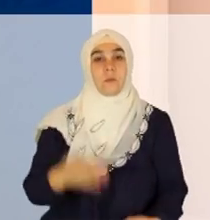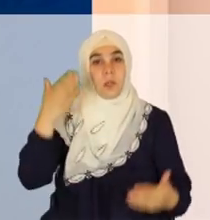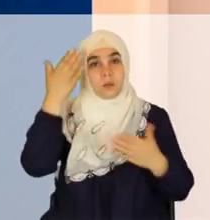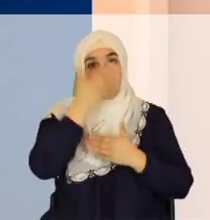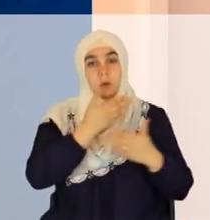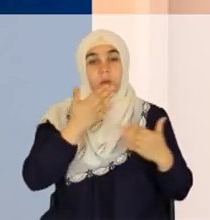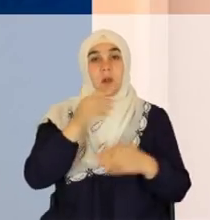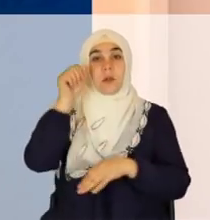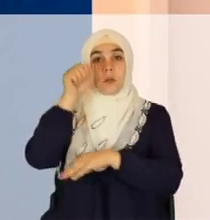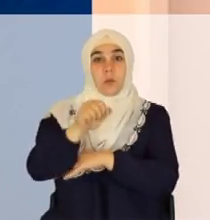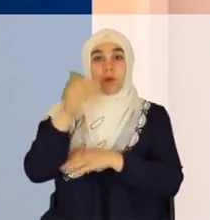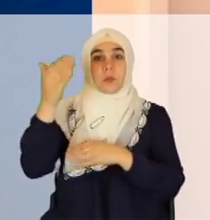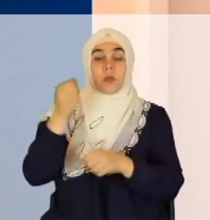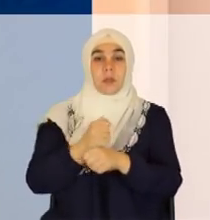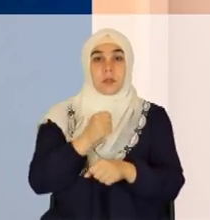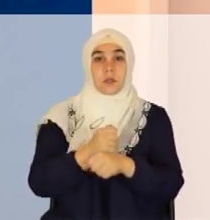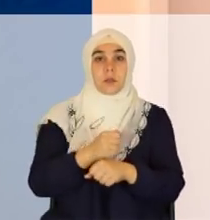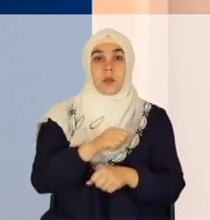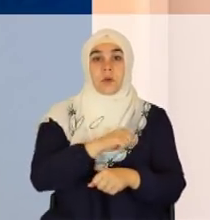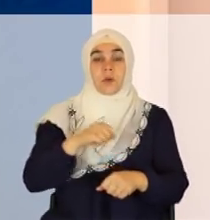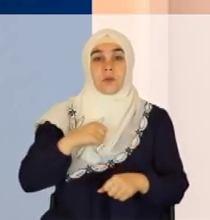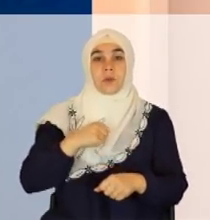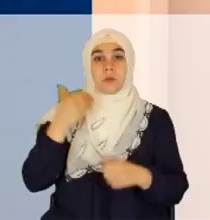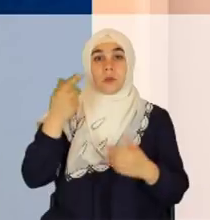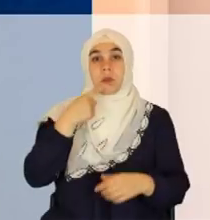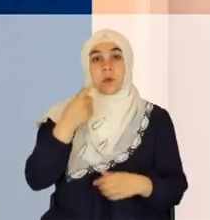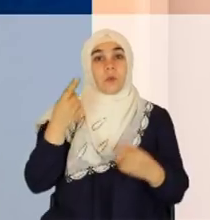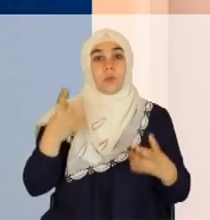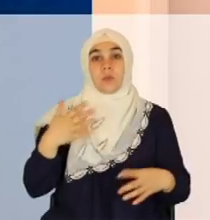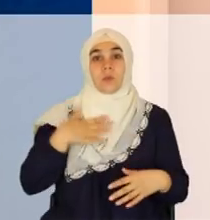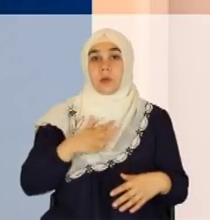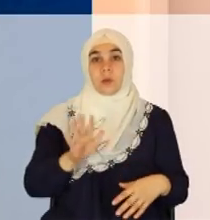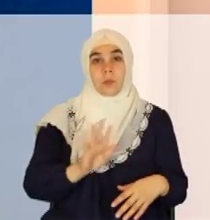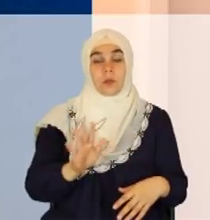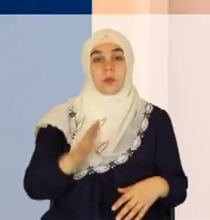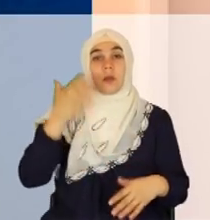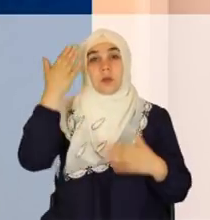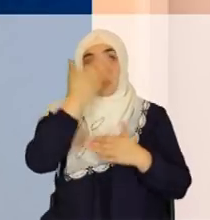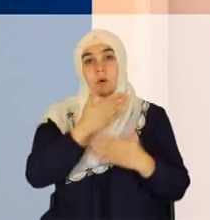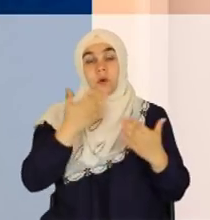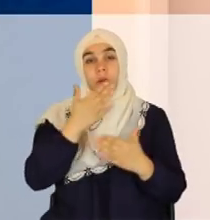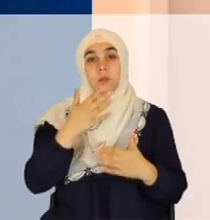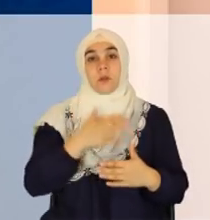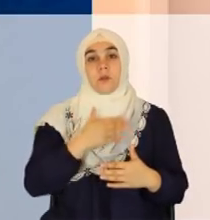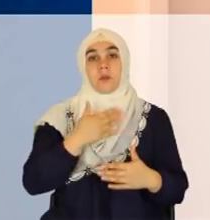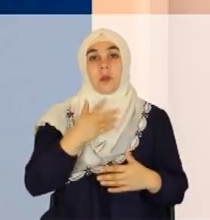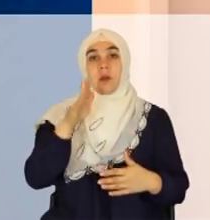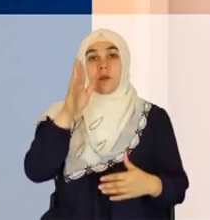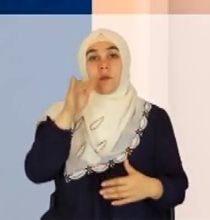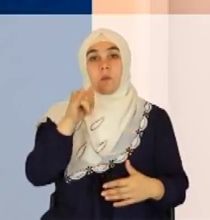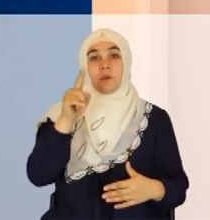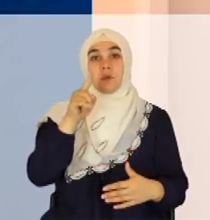Taharet, namazda kıladigan özümüzde malum taharet emas. Taharet degende, onu Arapçada vuzu